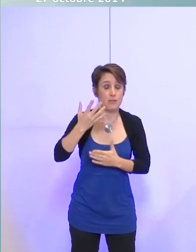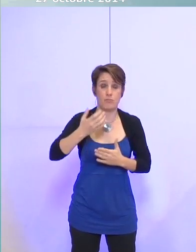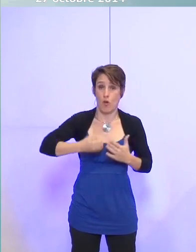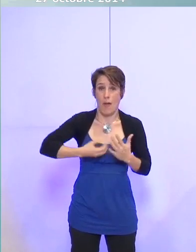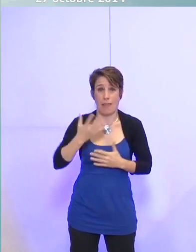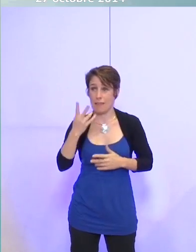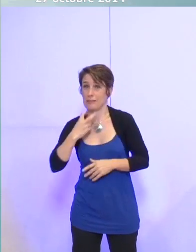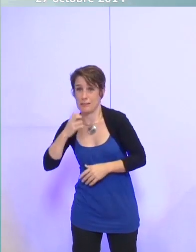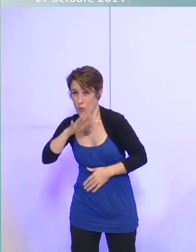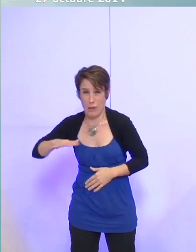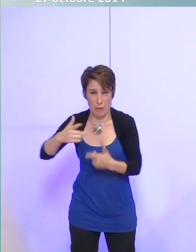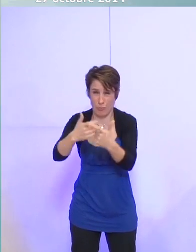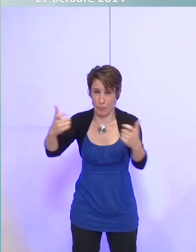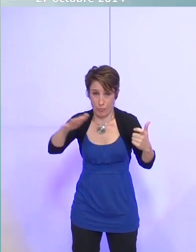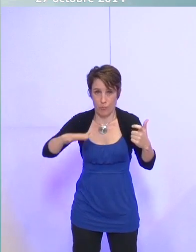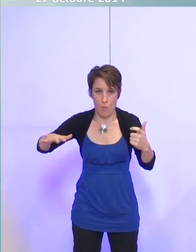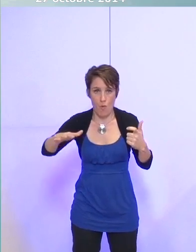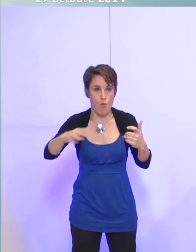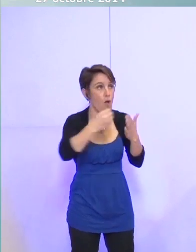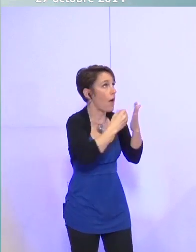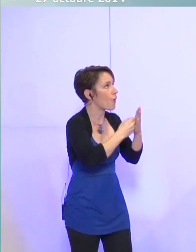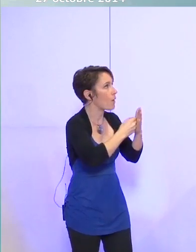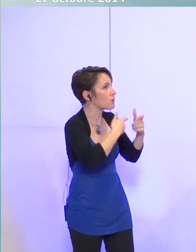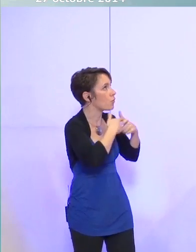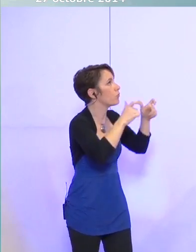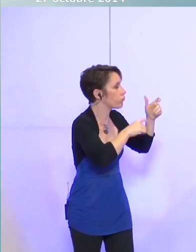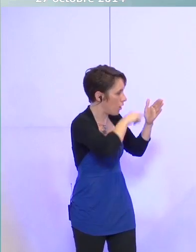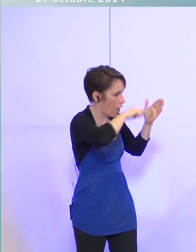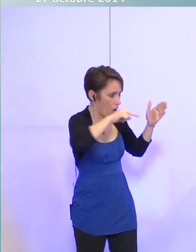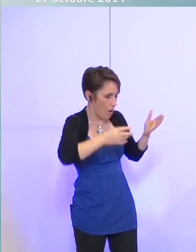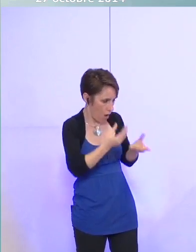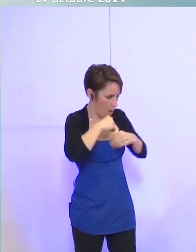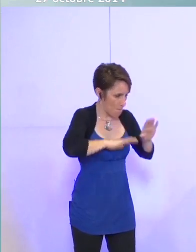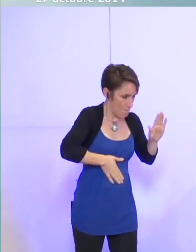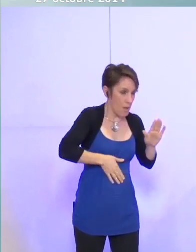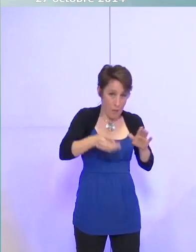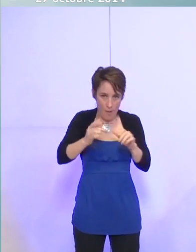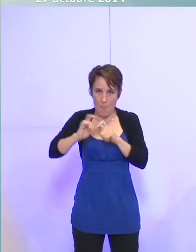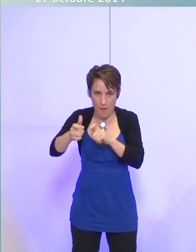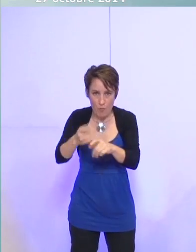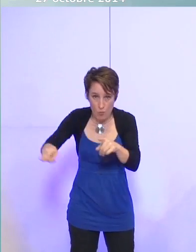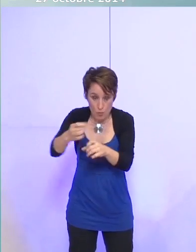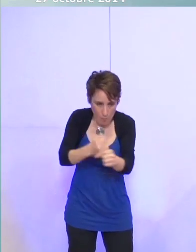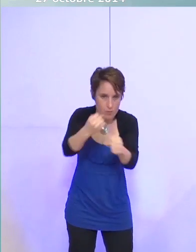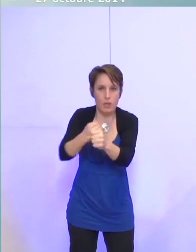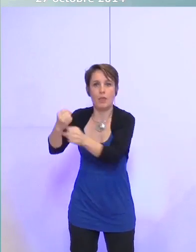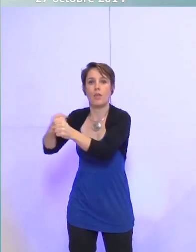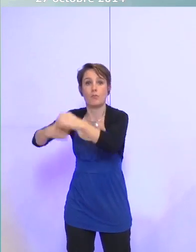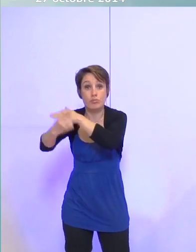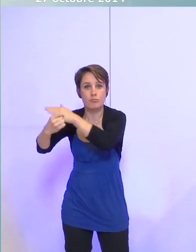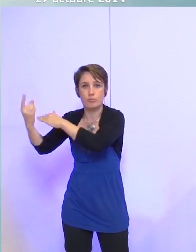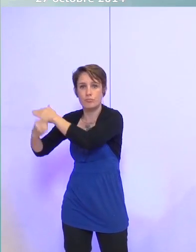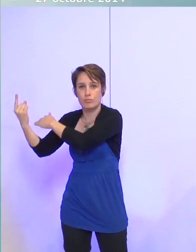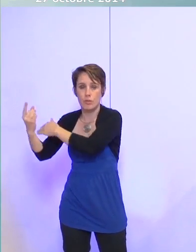citoyens créent régulièrement aujourd'hui et partout dans le monde un gisement de valeur et d'innovation sur leur territoire. Valeur